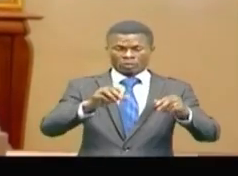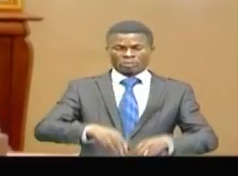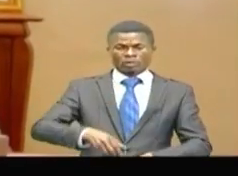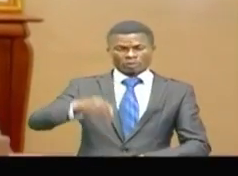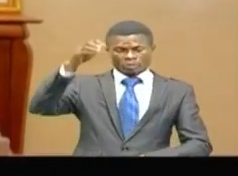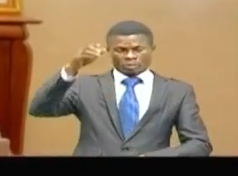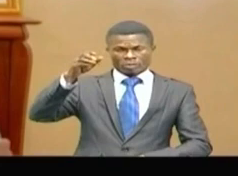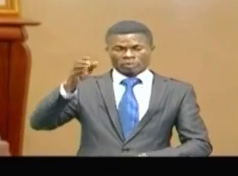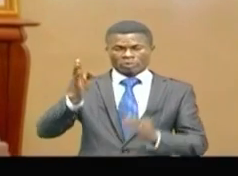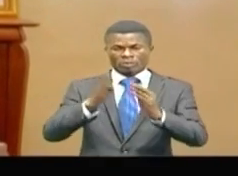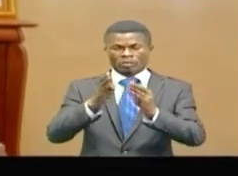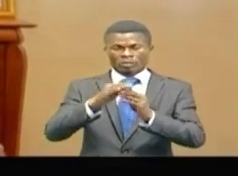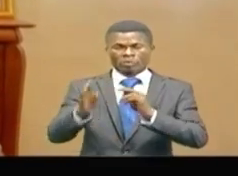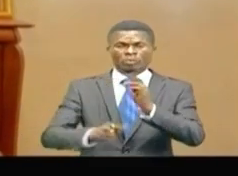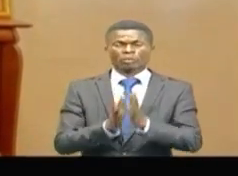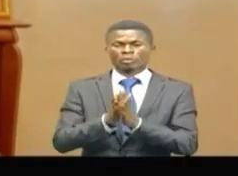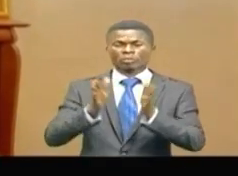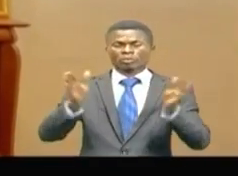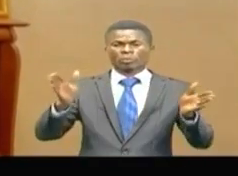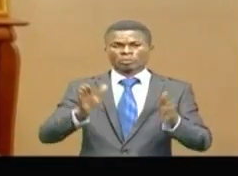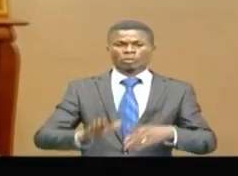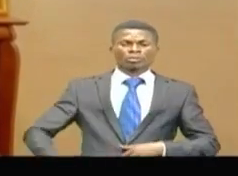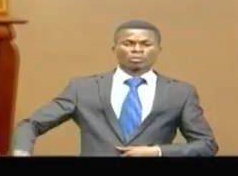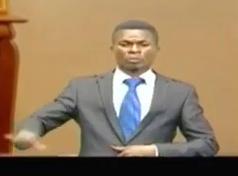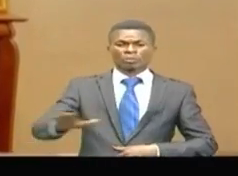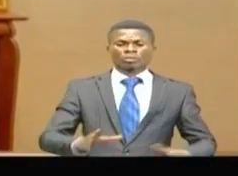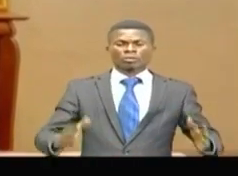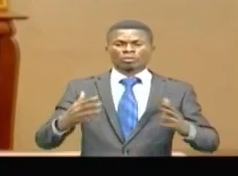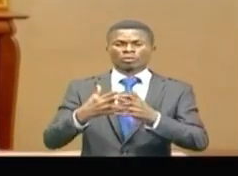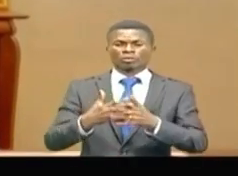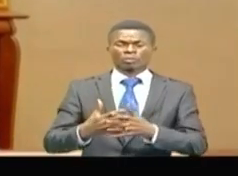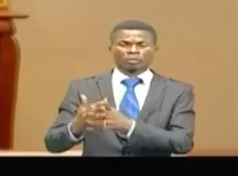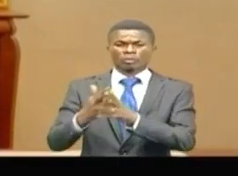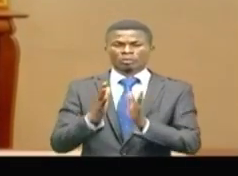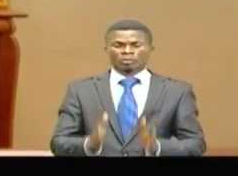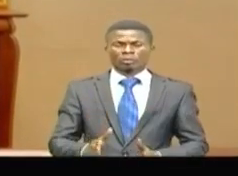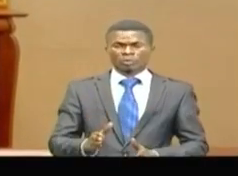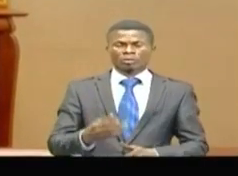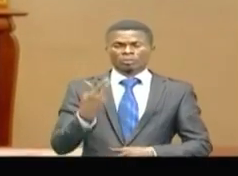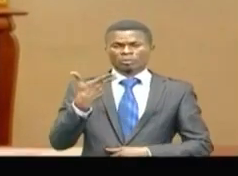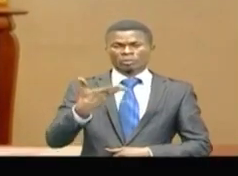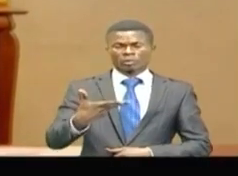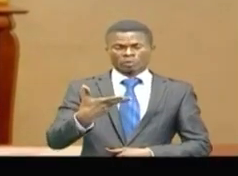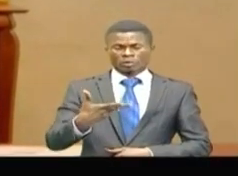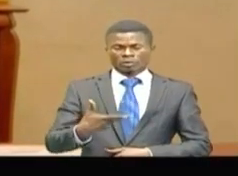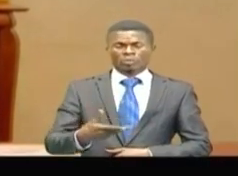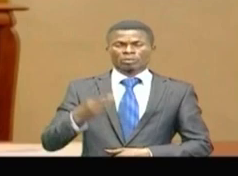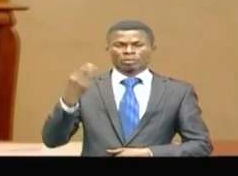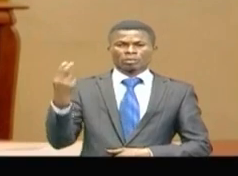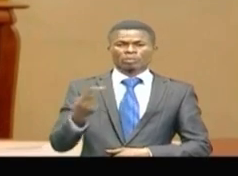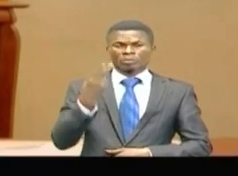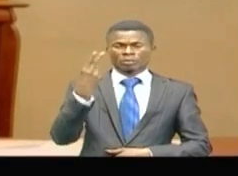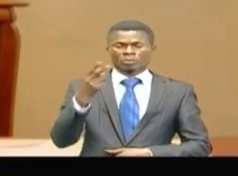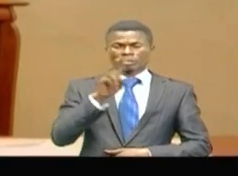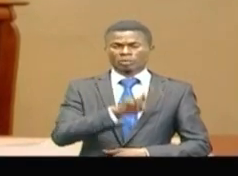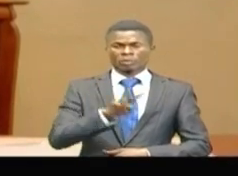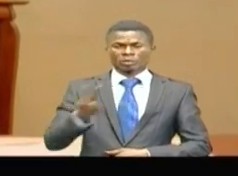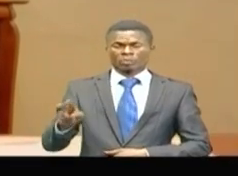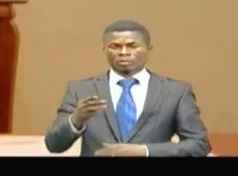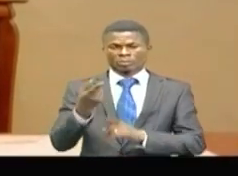générale des Nations Unies le mercredi 21 septembre 2022 à New York. Il a